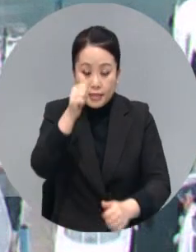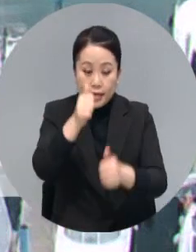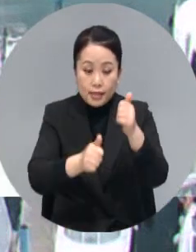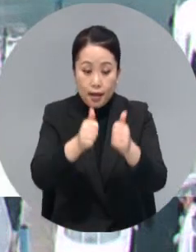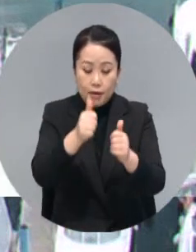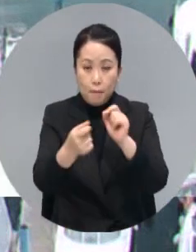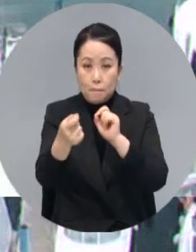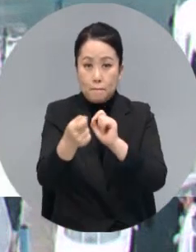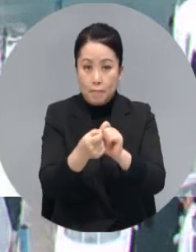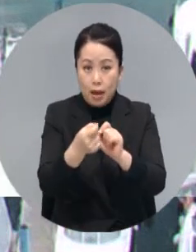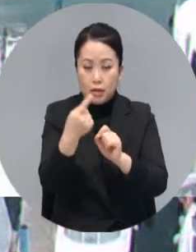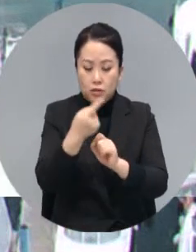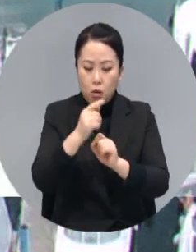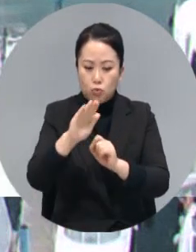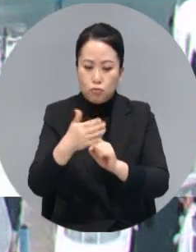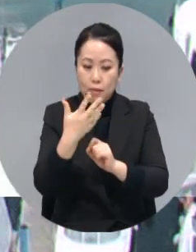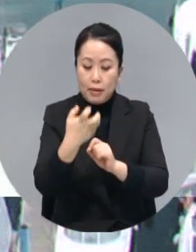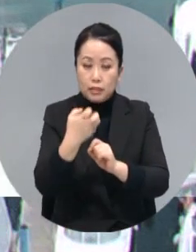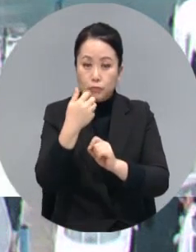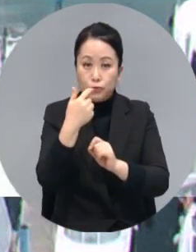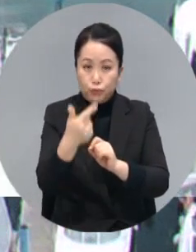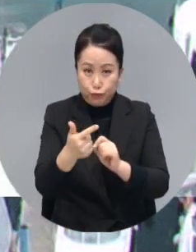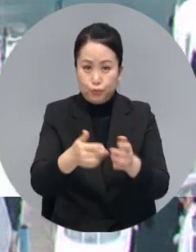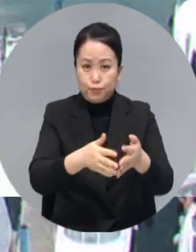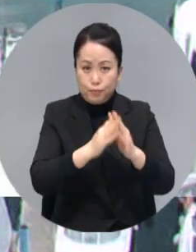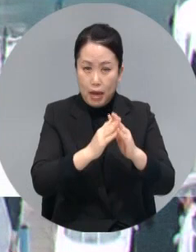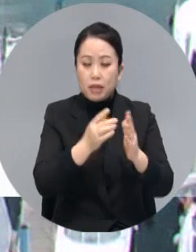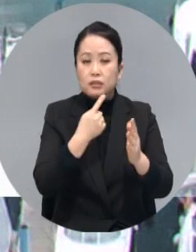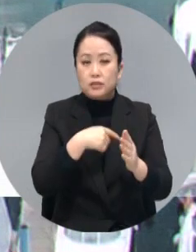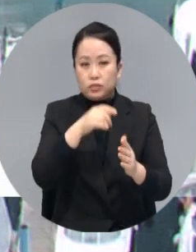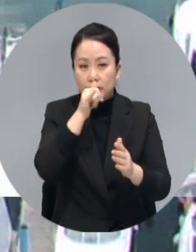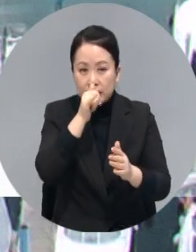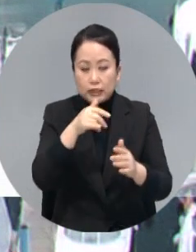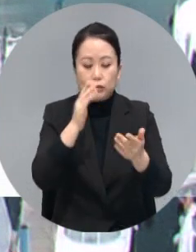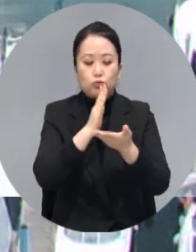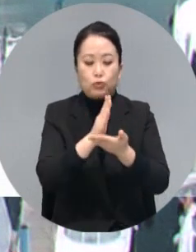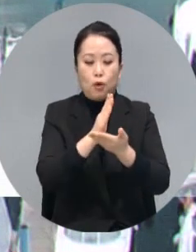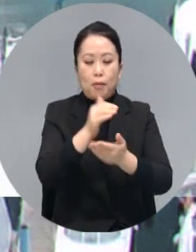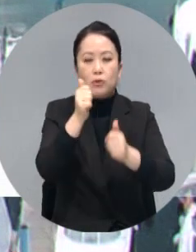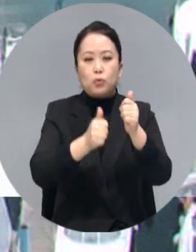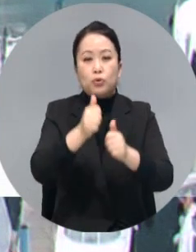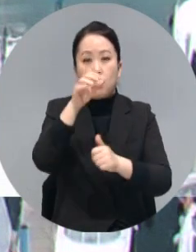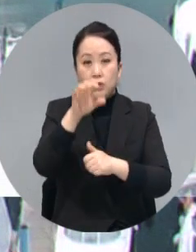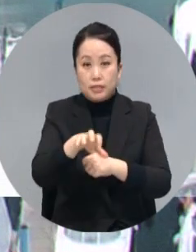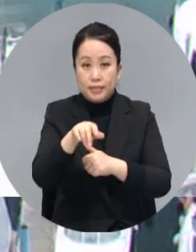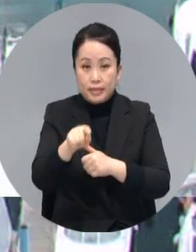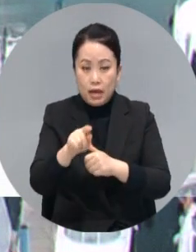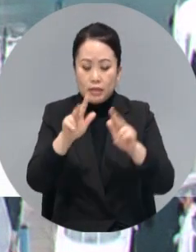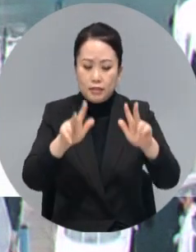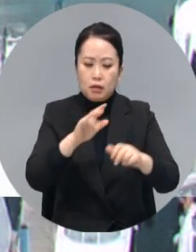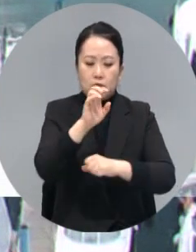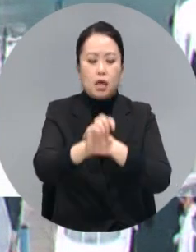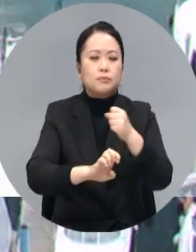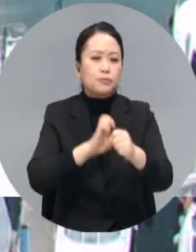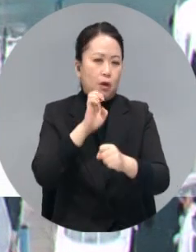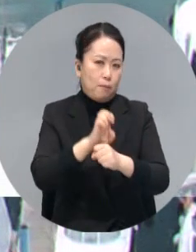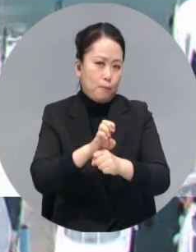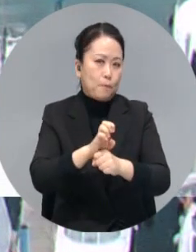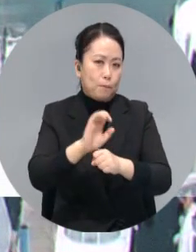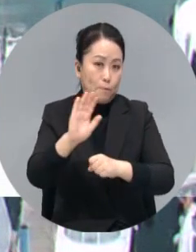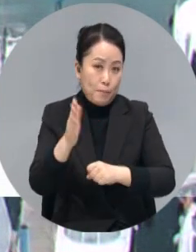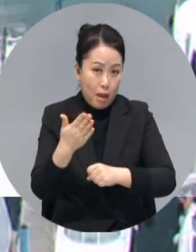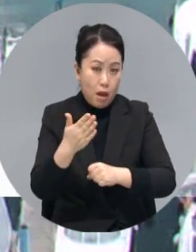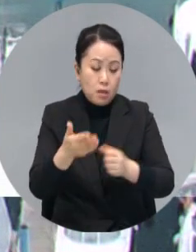아시안게임을 앞두고 1986년 건설된 수영만 요트 경기장. 이제 40년이 다 돼가면서